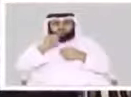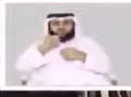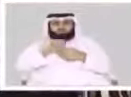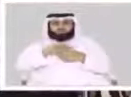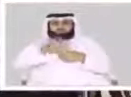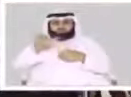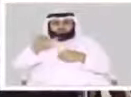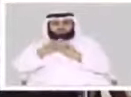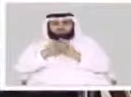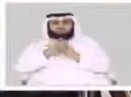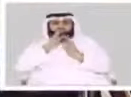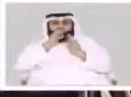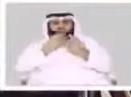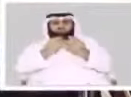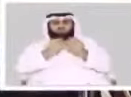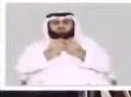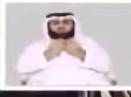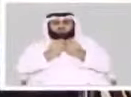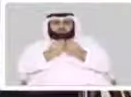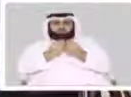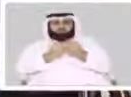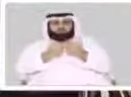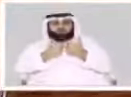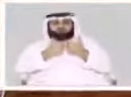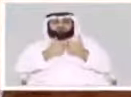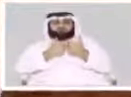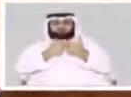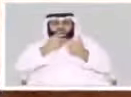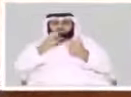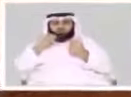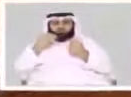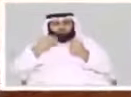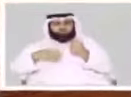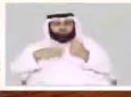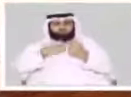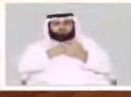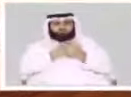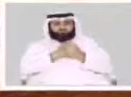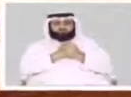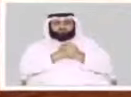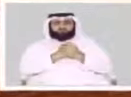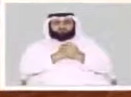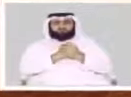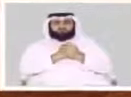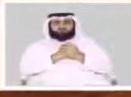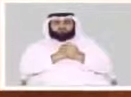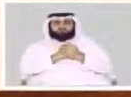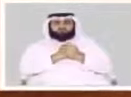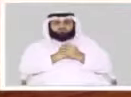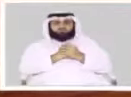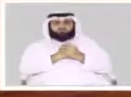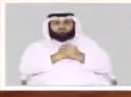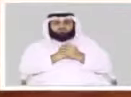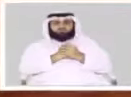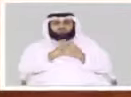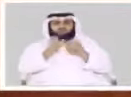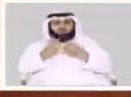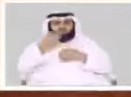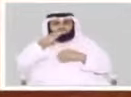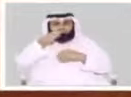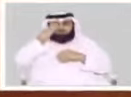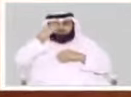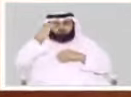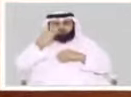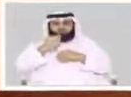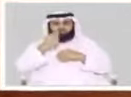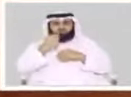صلى الله عليه وسلم لم يخرجوا للقتال. وهم أقل عددا وأقل عدة، والنبي صلى الله عليه وسلم